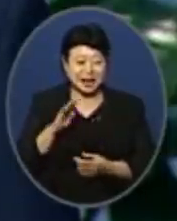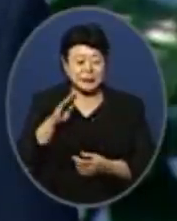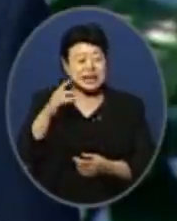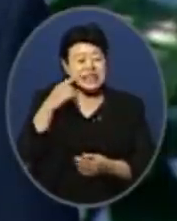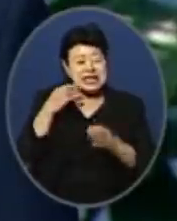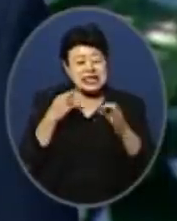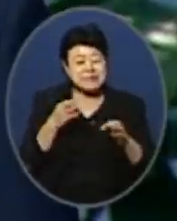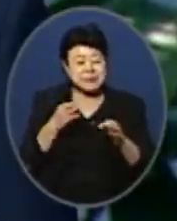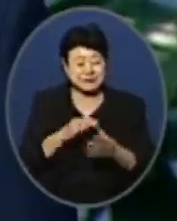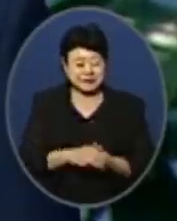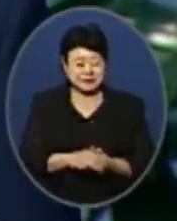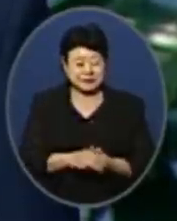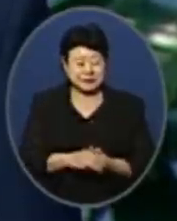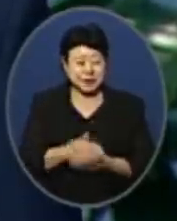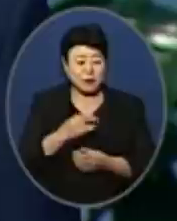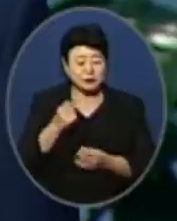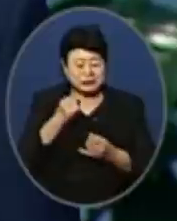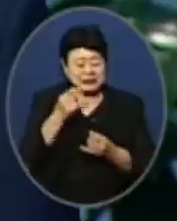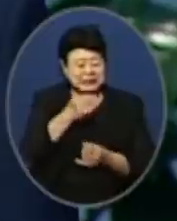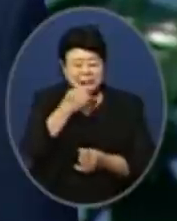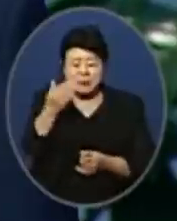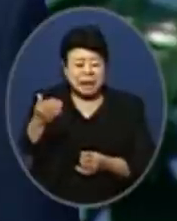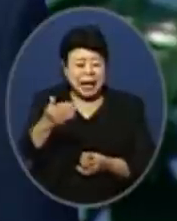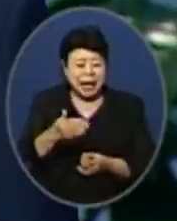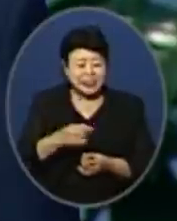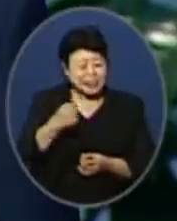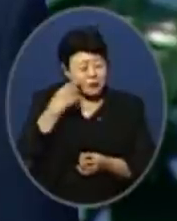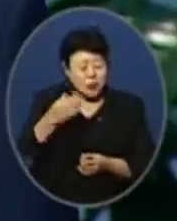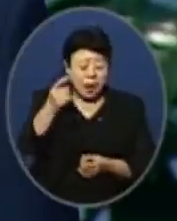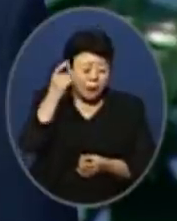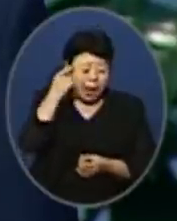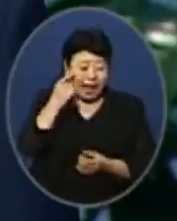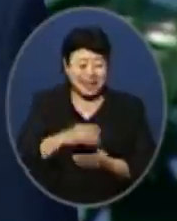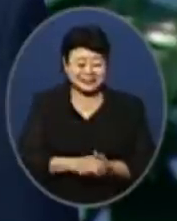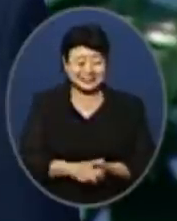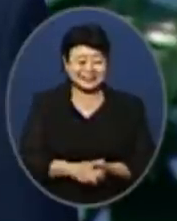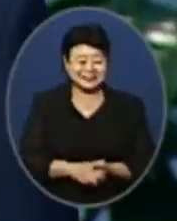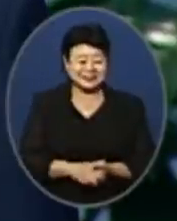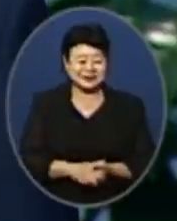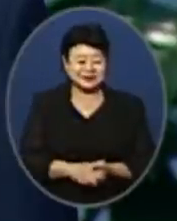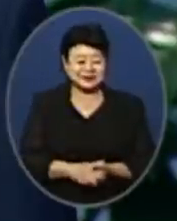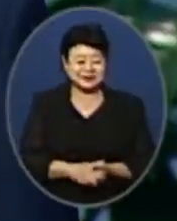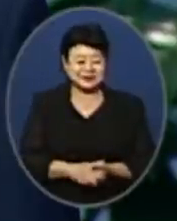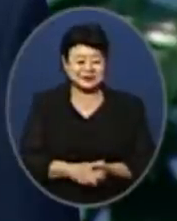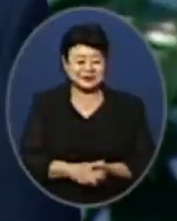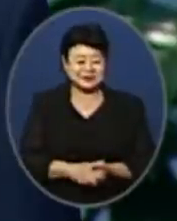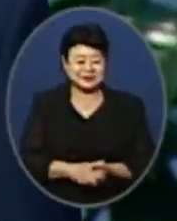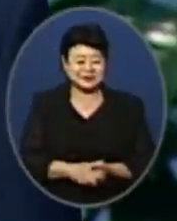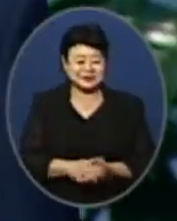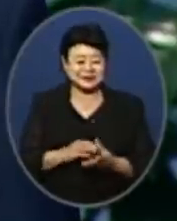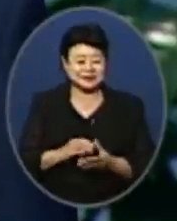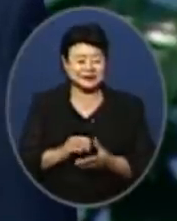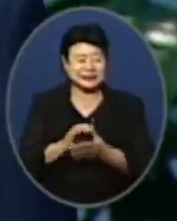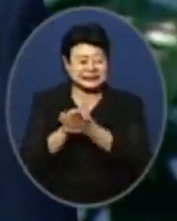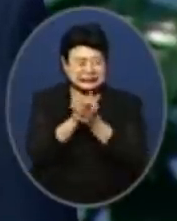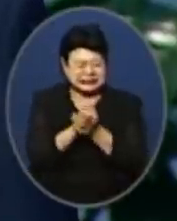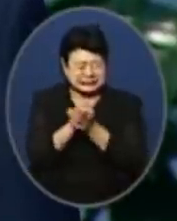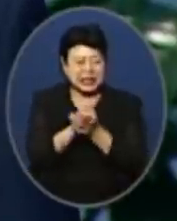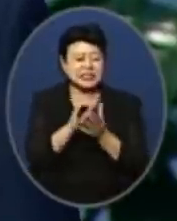김 몸 지키는 사람인가 왜 날 보고서 자꾸 묻냐고. 당신이 제일 친한 친구